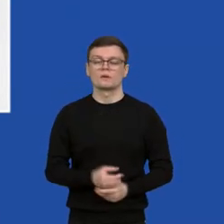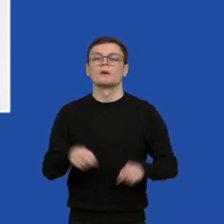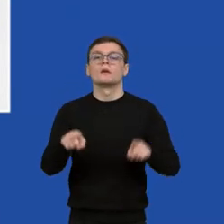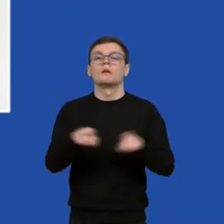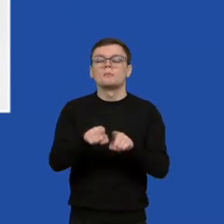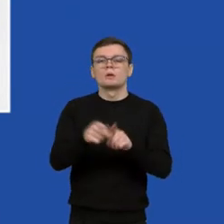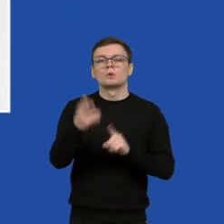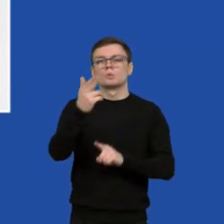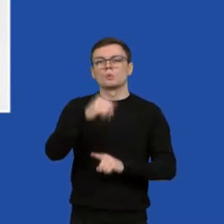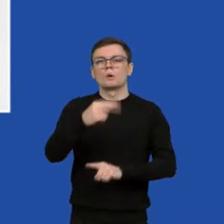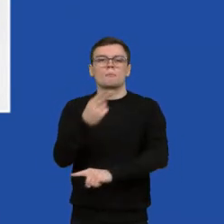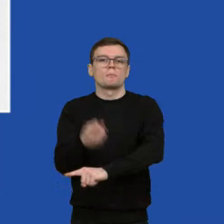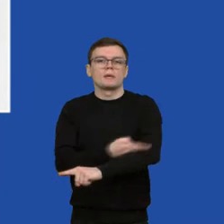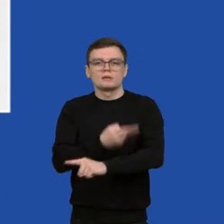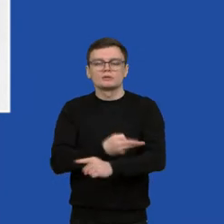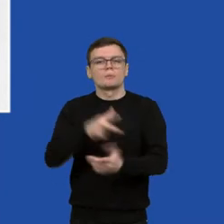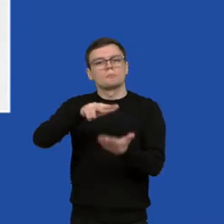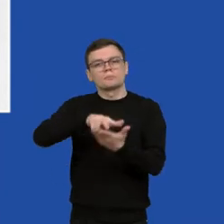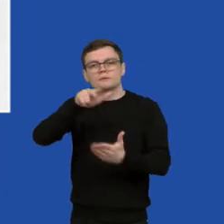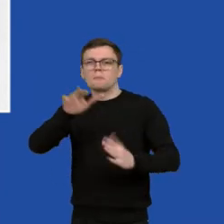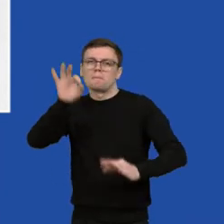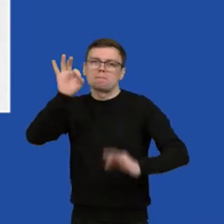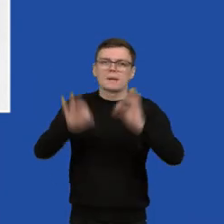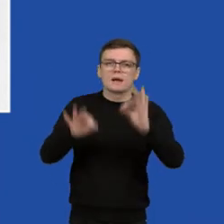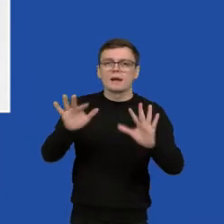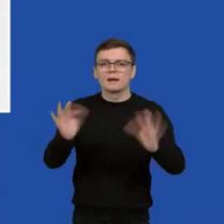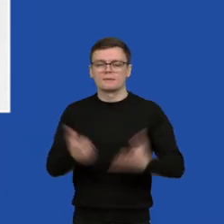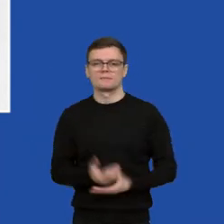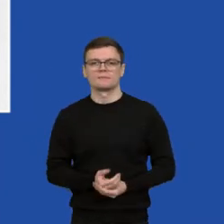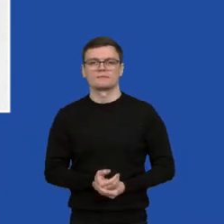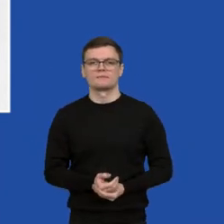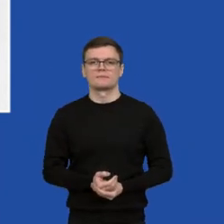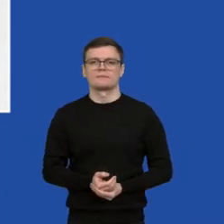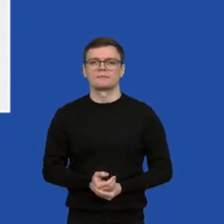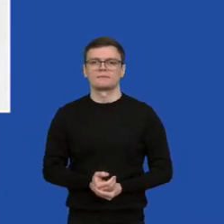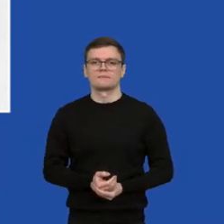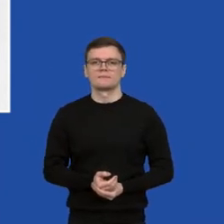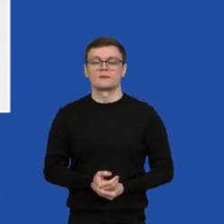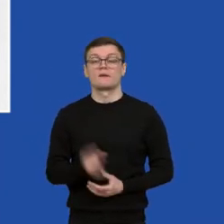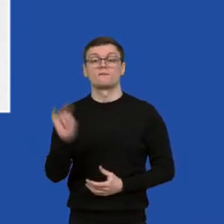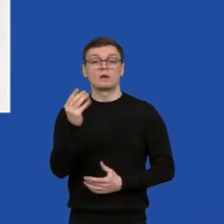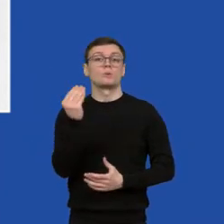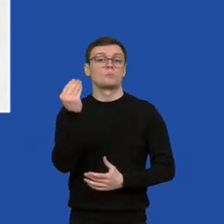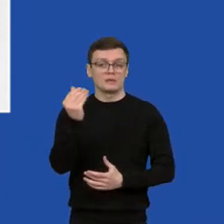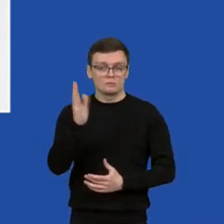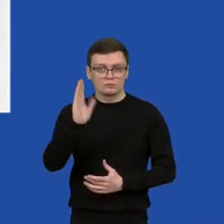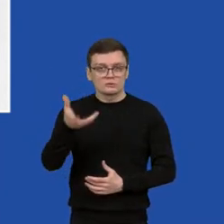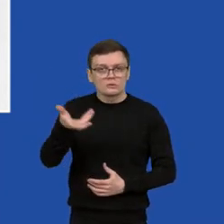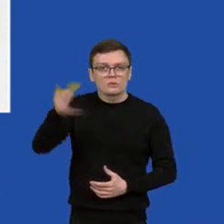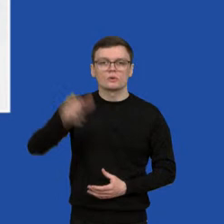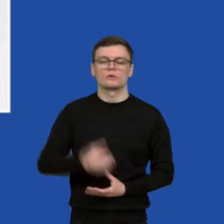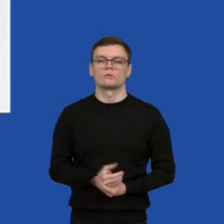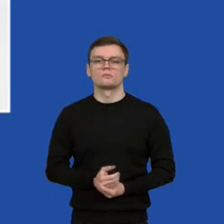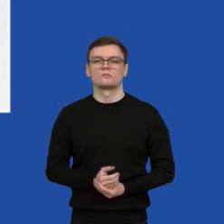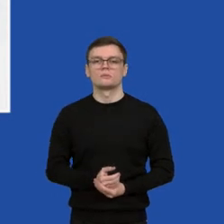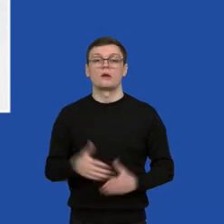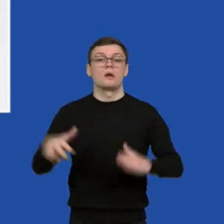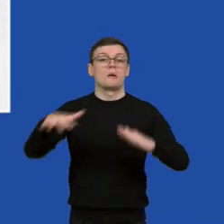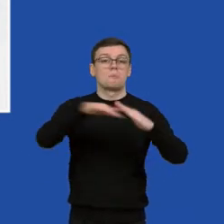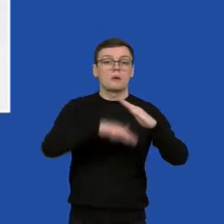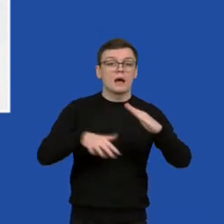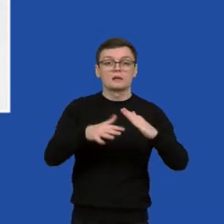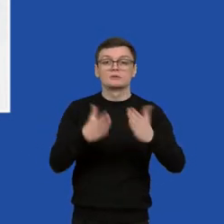birželio indeksuojant tuos bazinius dydžius auks ir vaiko pinigai. Planuojama, kad nuo vasaros pradžios bazinės socialinės išmokos